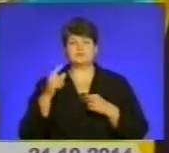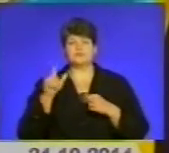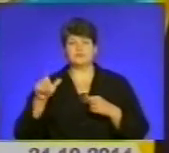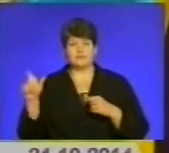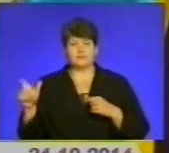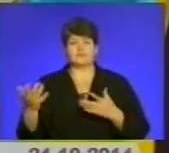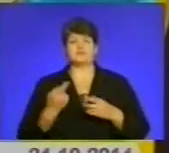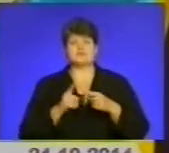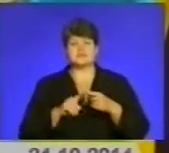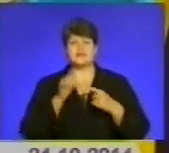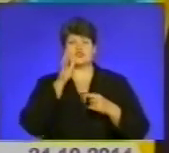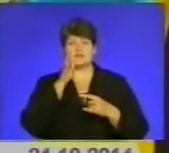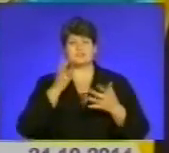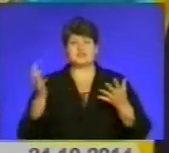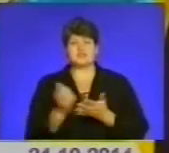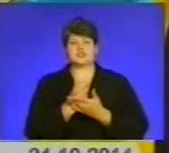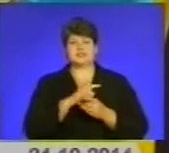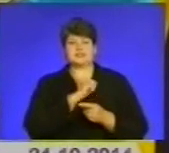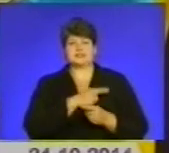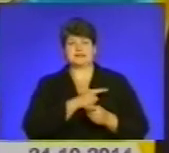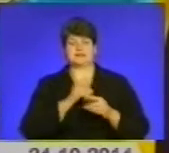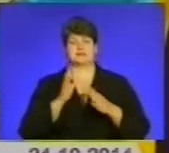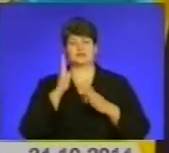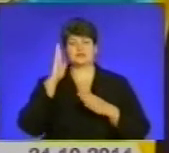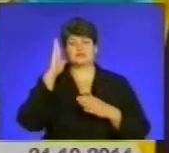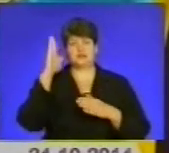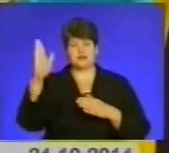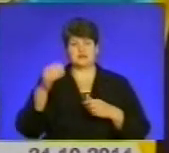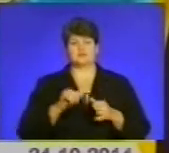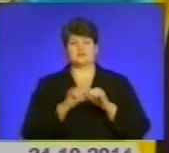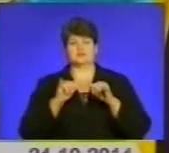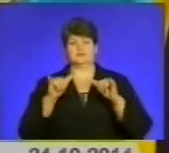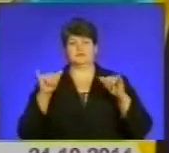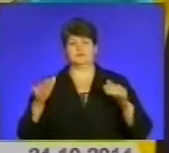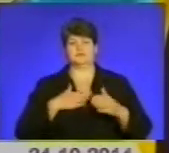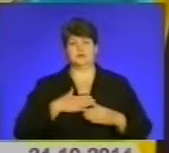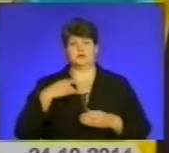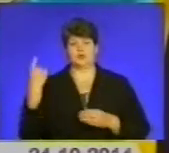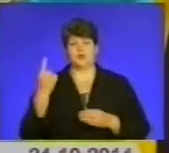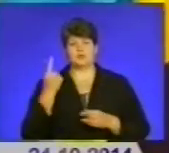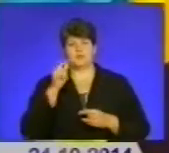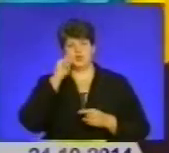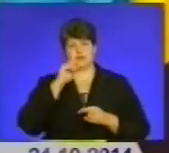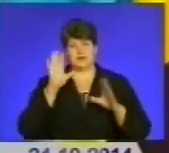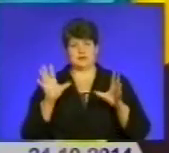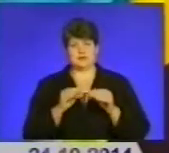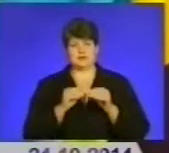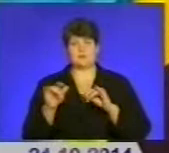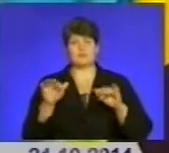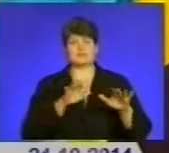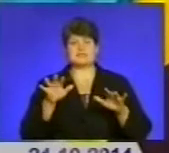собі сили рухатися вперед, робити рішучі кроки в напрямку розвитку нашої області та України. Процеси